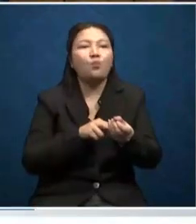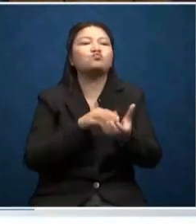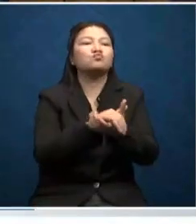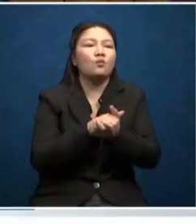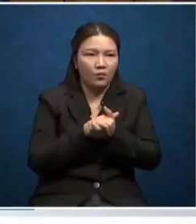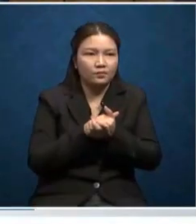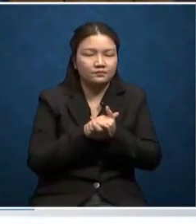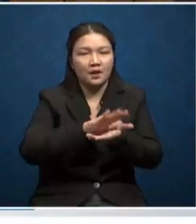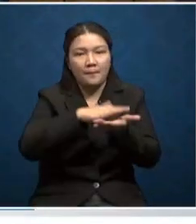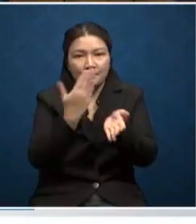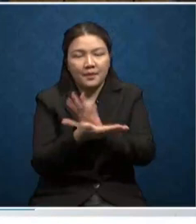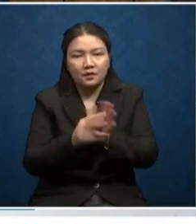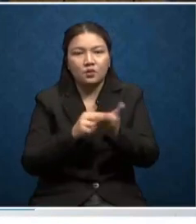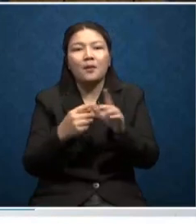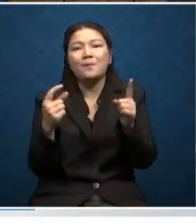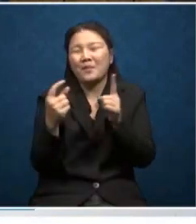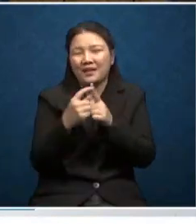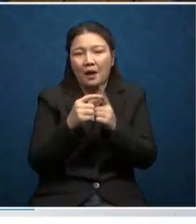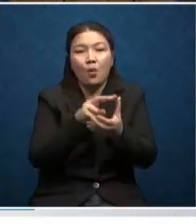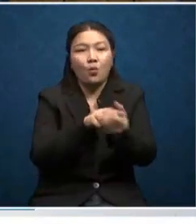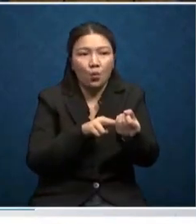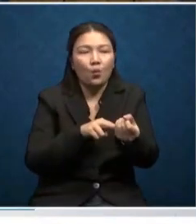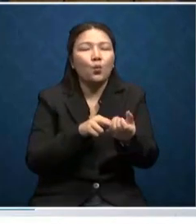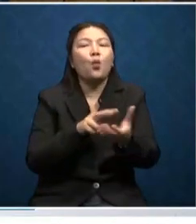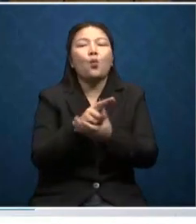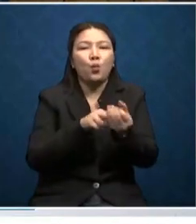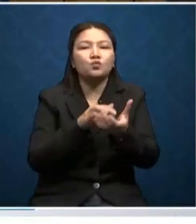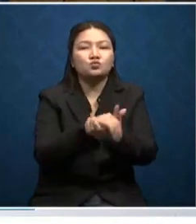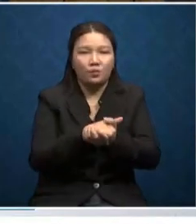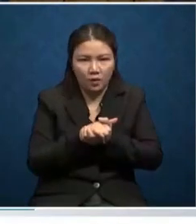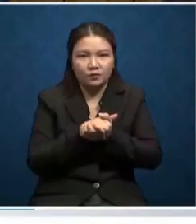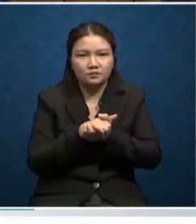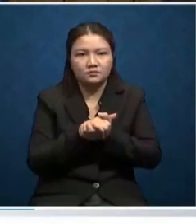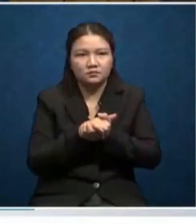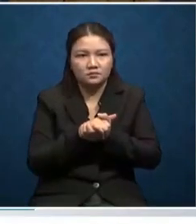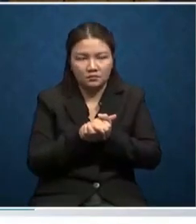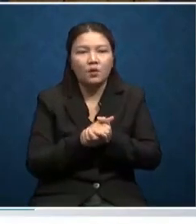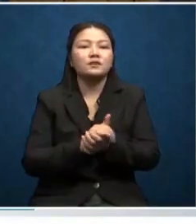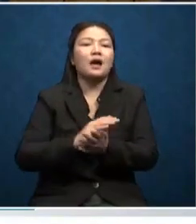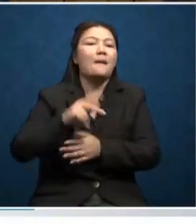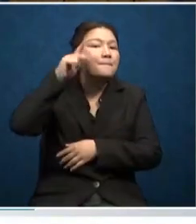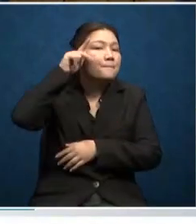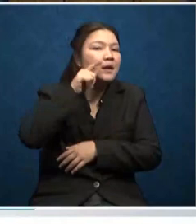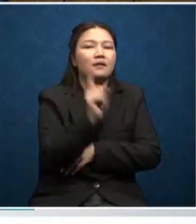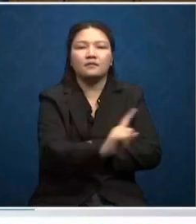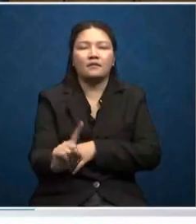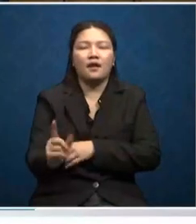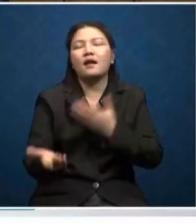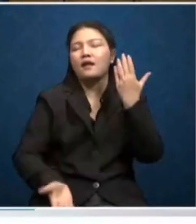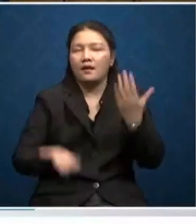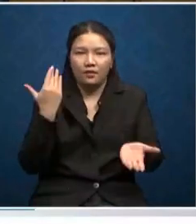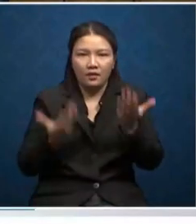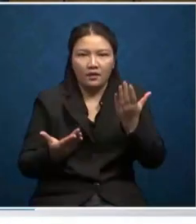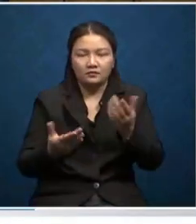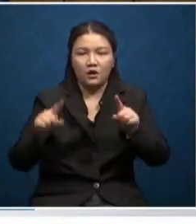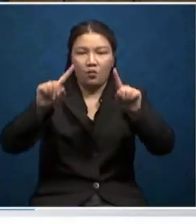หมายครอบคลุมคู่มั่นหรือคู่สมรสไม่ว่าจะมีเพศใดแล้วก็วงเล็บมาตรา